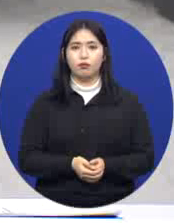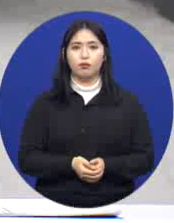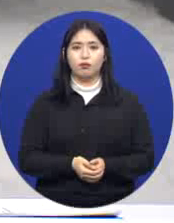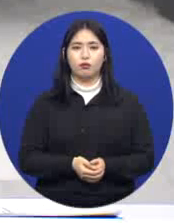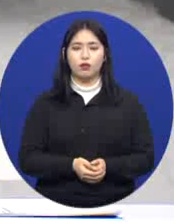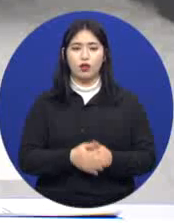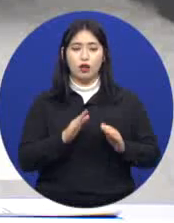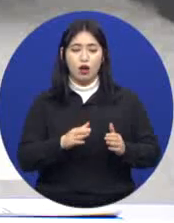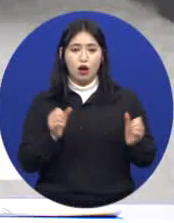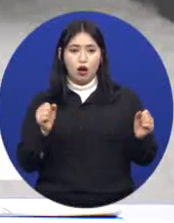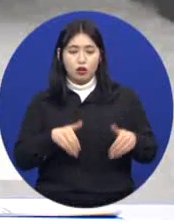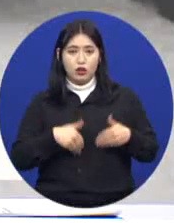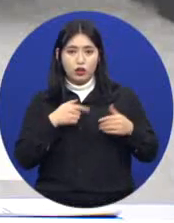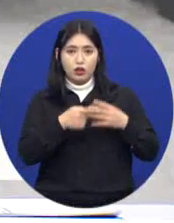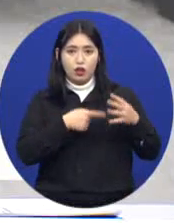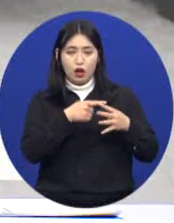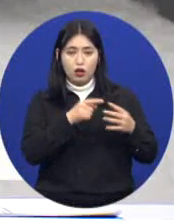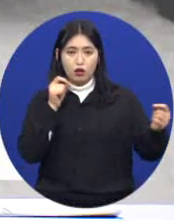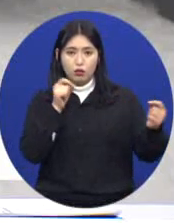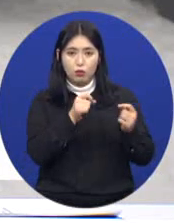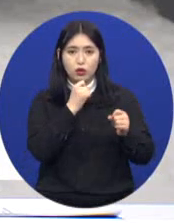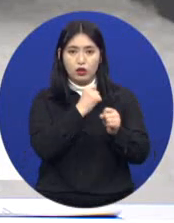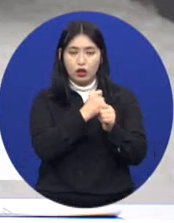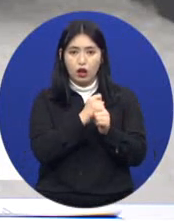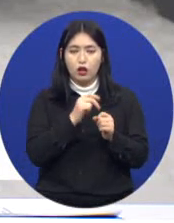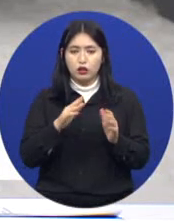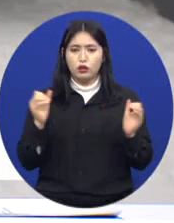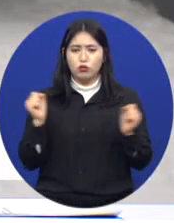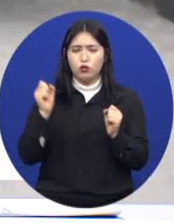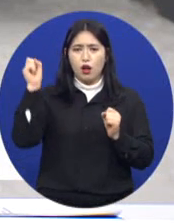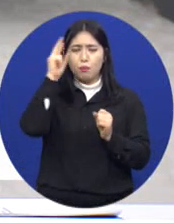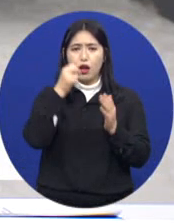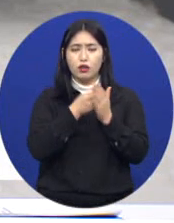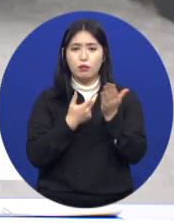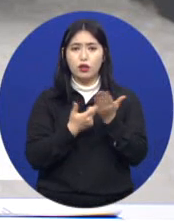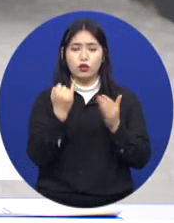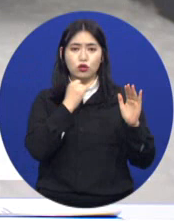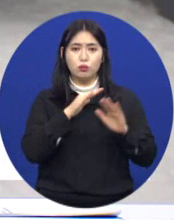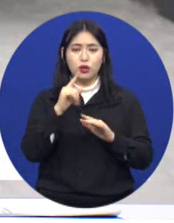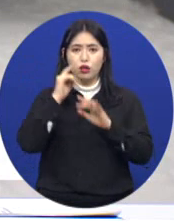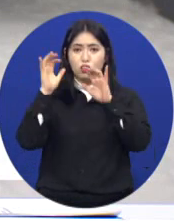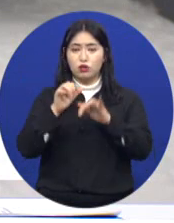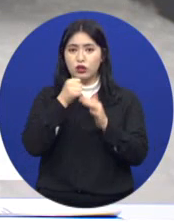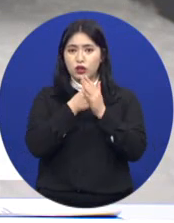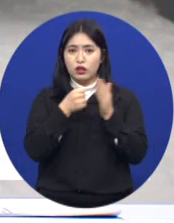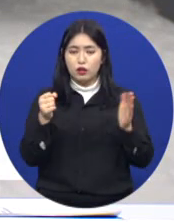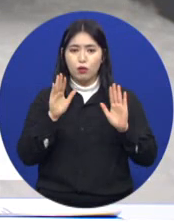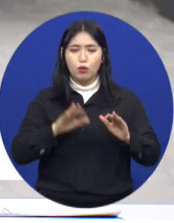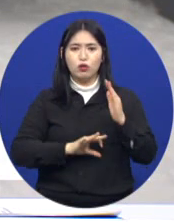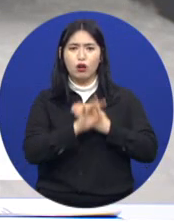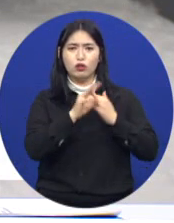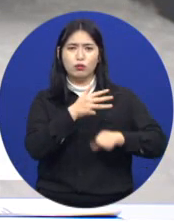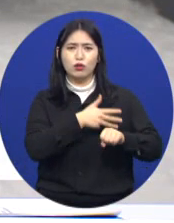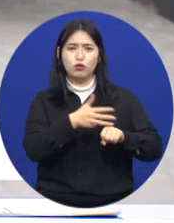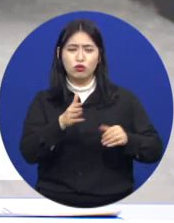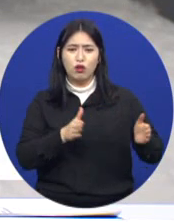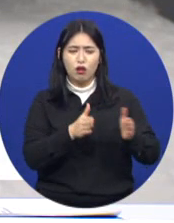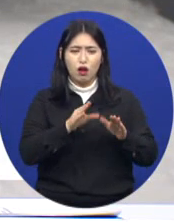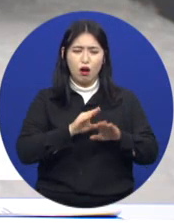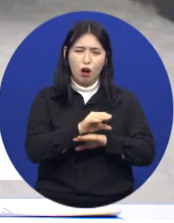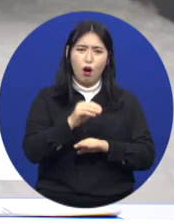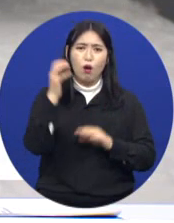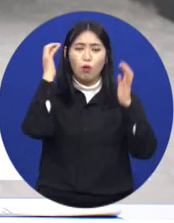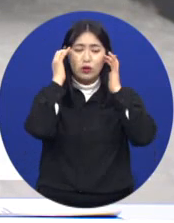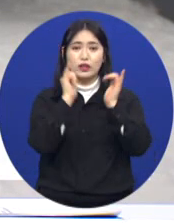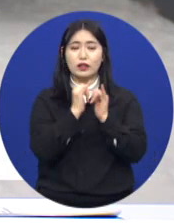입주 늘 여 3 앞두고 찾아온 추위에 제주 해안의 도 눈이 오면서 오늘 아침 출근길 고생하신 분들 많을텐데요